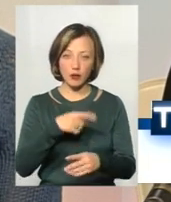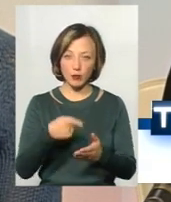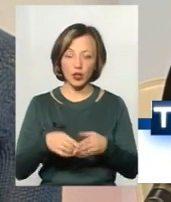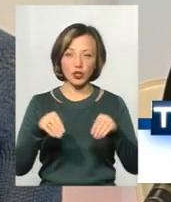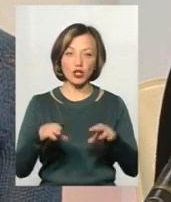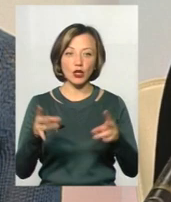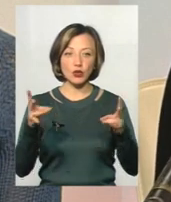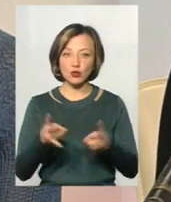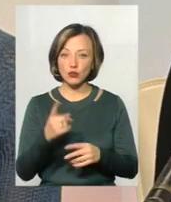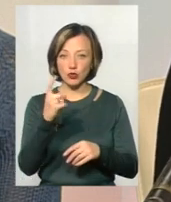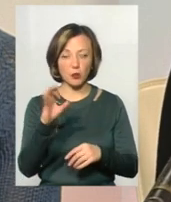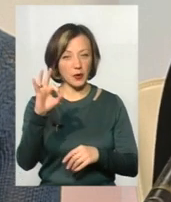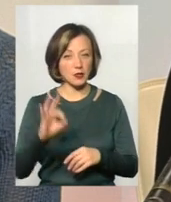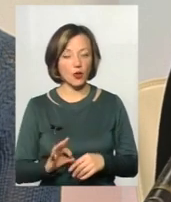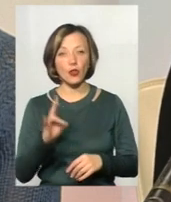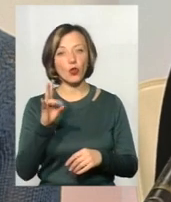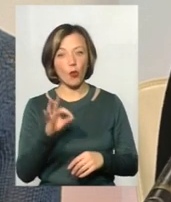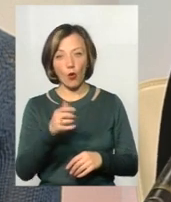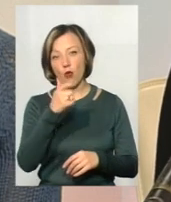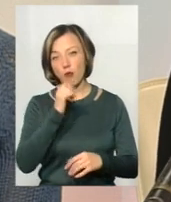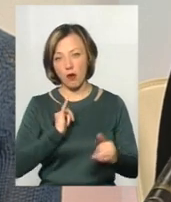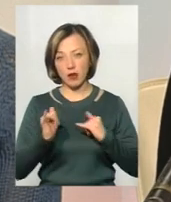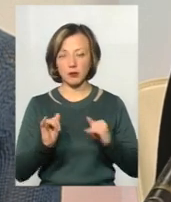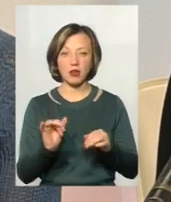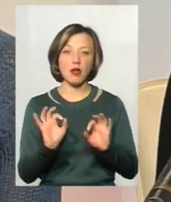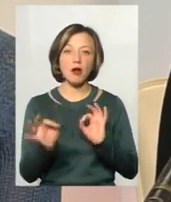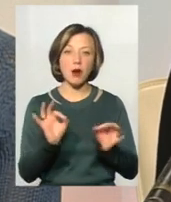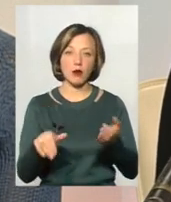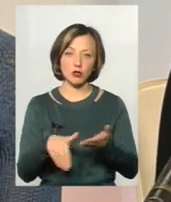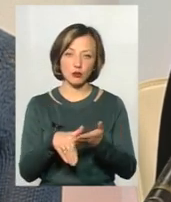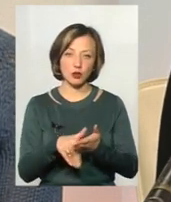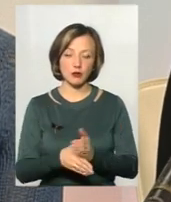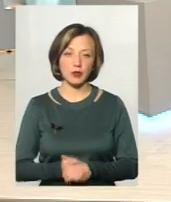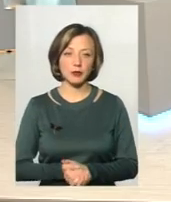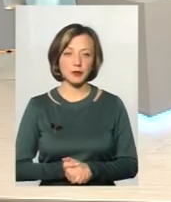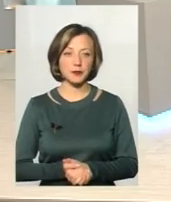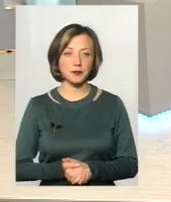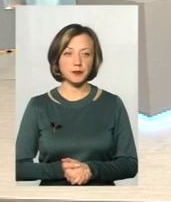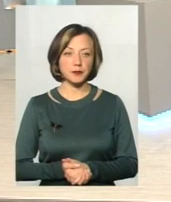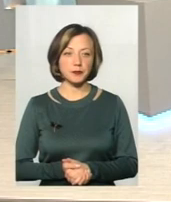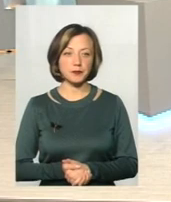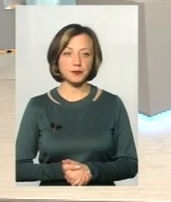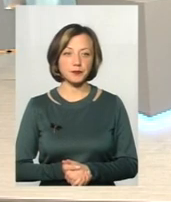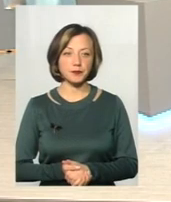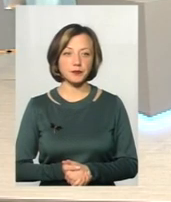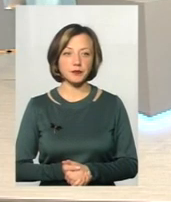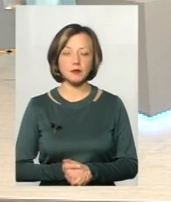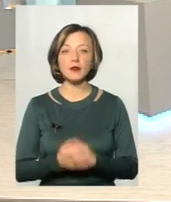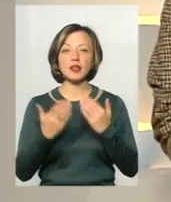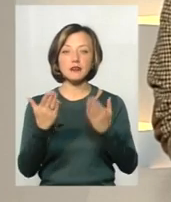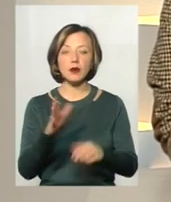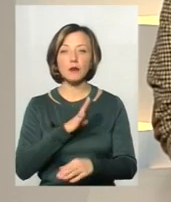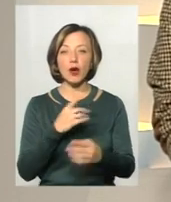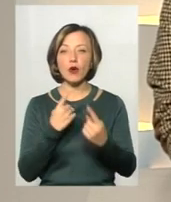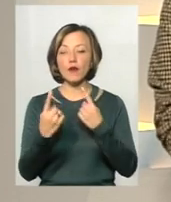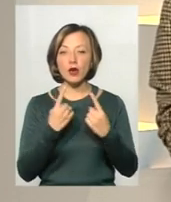нужно однозначно, но гуманными, нормальными способами. Дякую, дякую, пані Світлане. Зокрема, пані Ірина, ми перед ефіром з вами говорили,